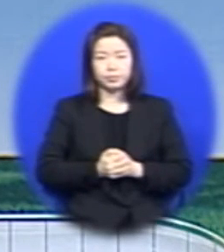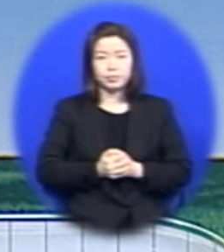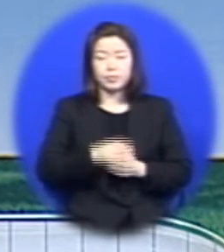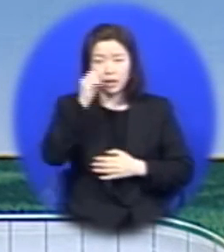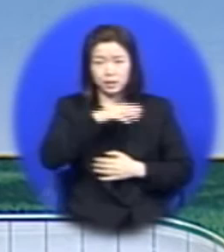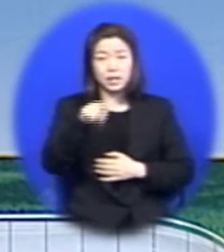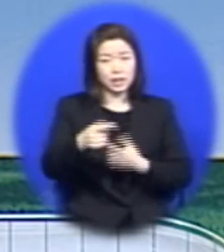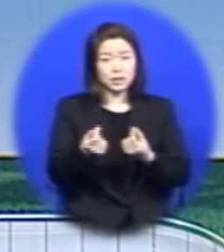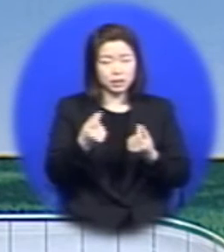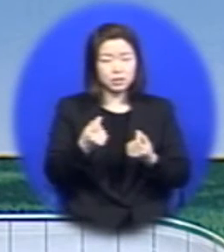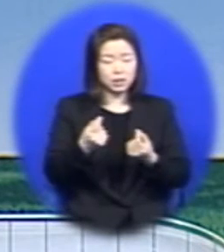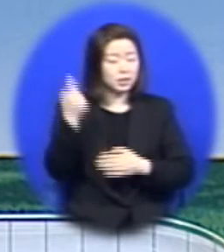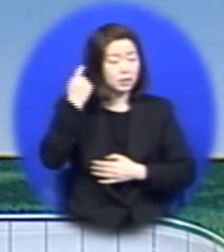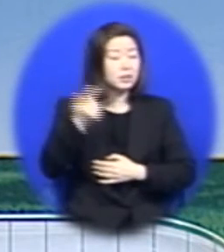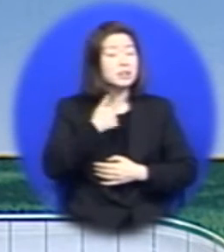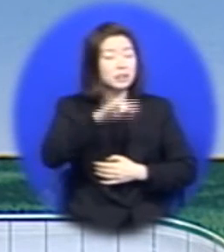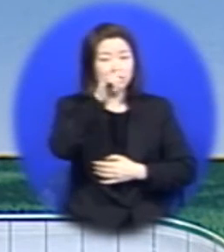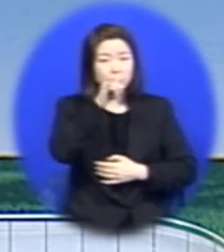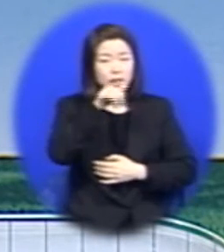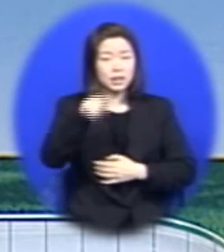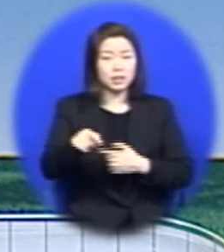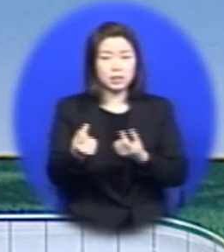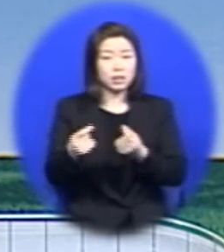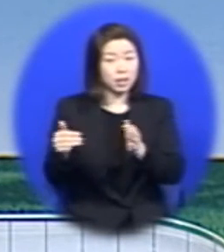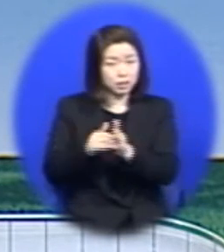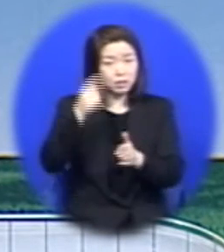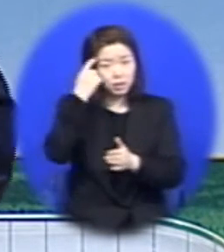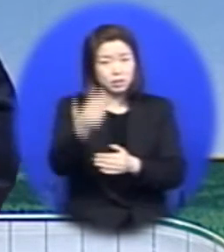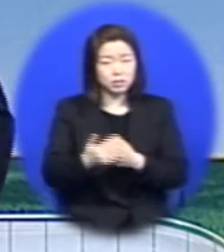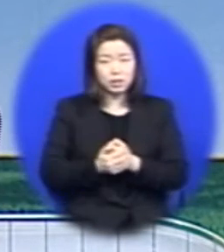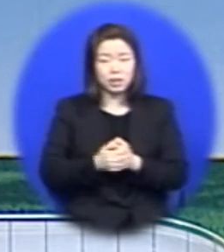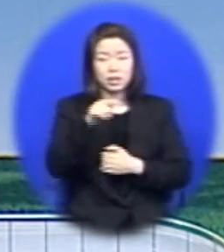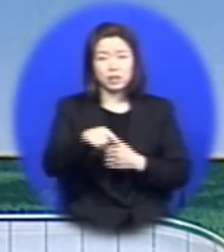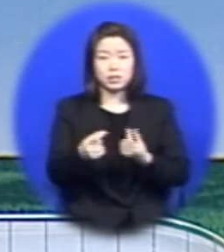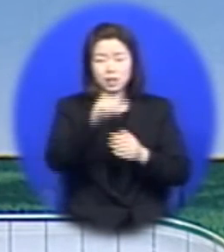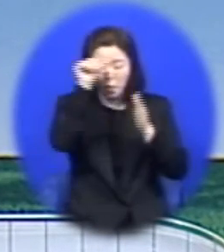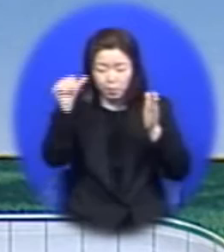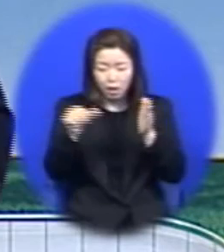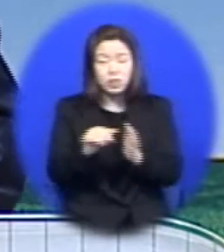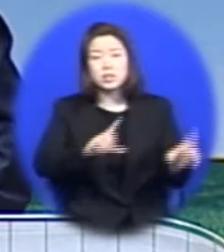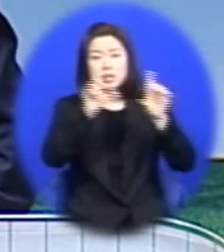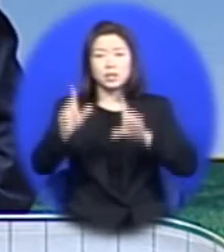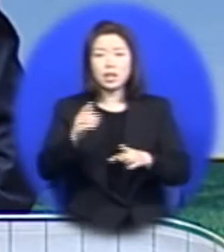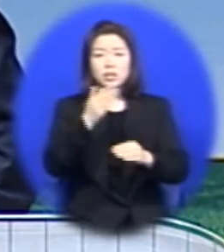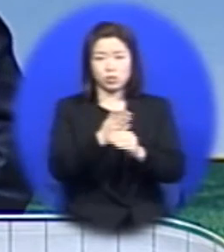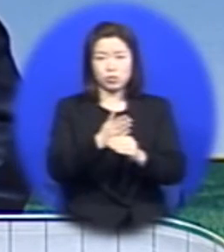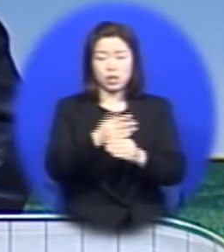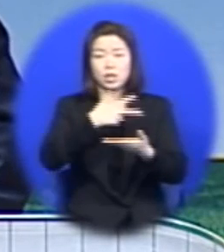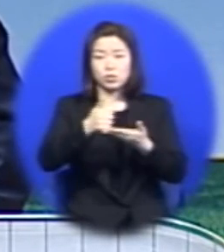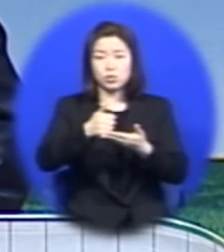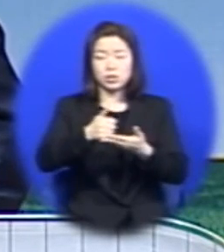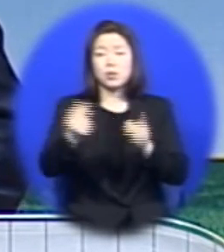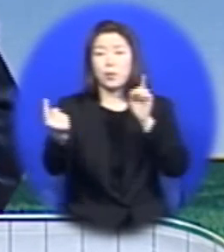그냥 그렇다는 이야기 들은 적 있다 이렇게 넘어갈 거냐 그렇게 평생 살다가 그렇게 주님을 만날